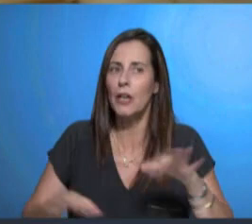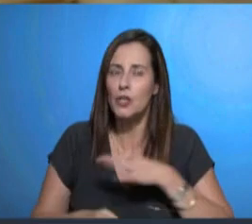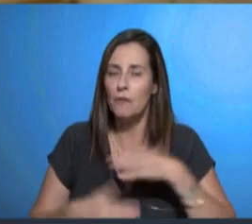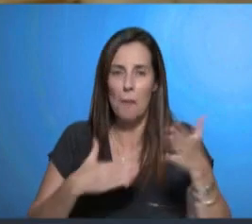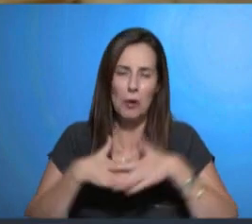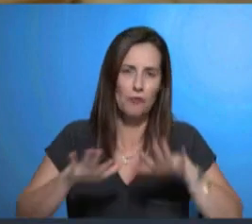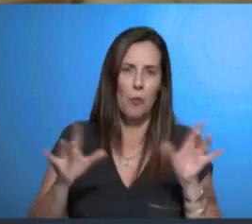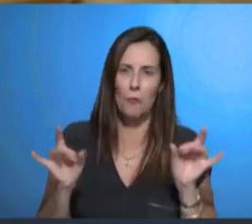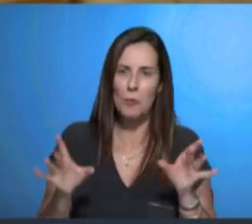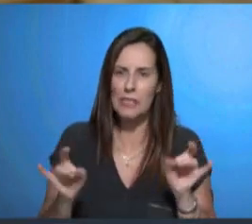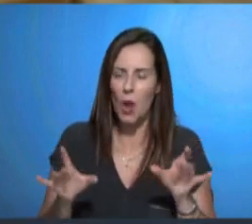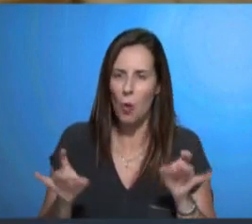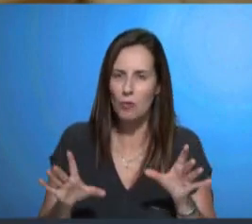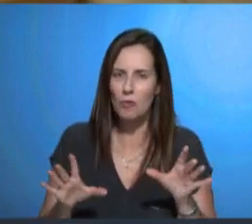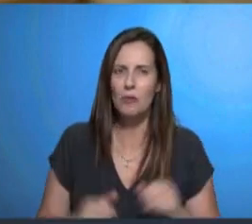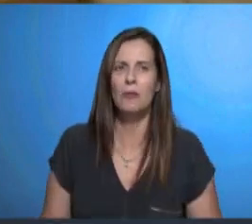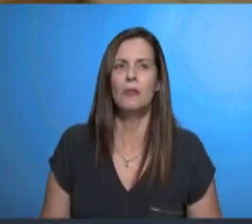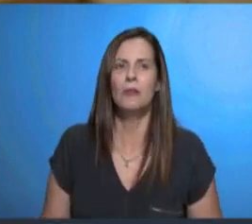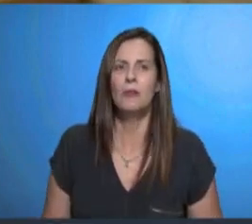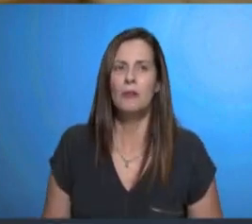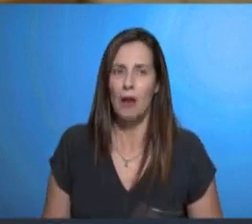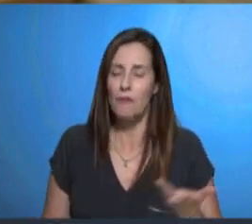ובעלי ישבו בסלון.